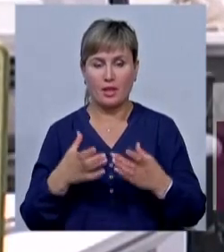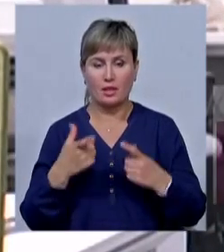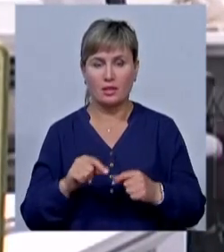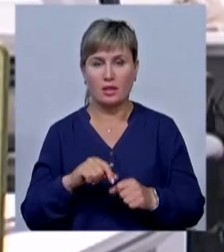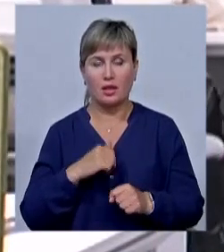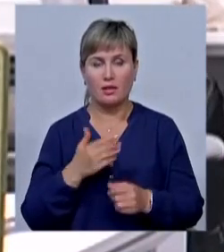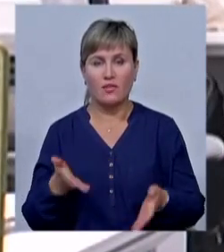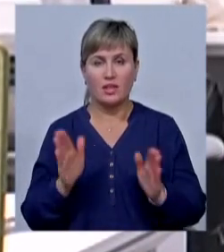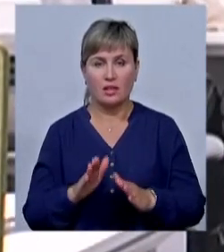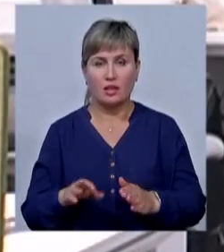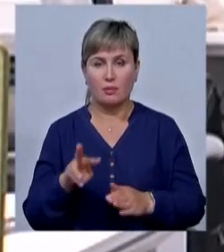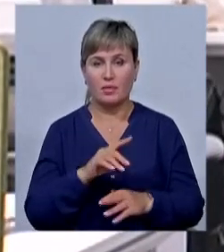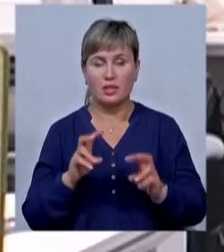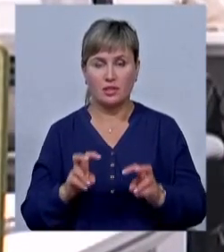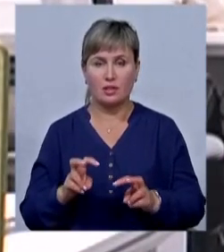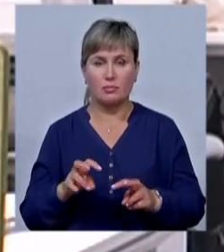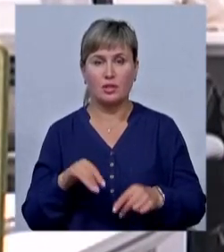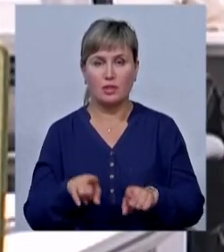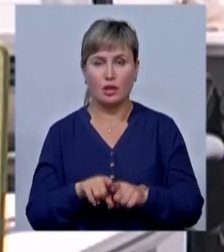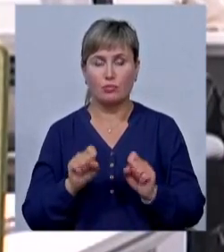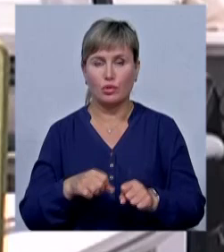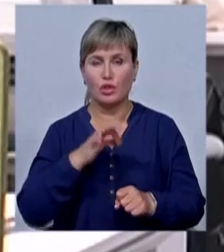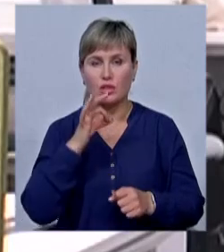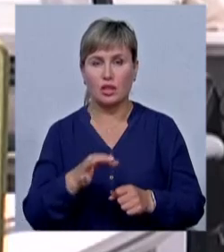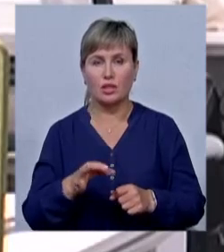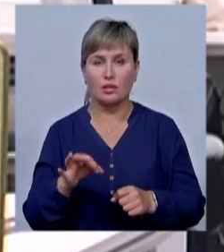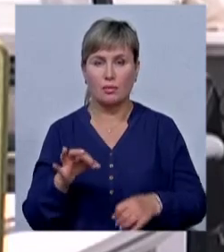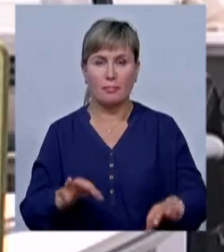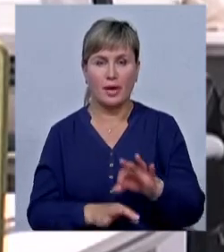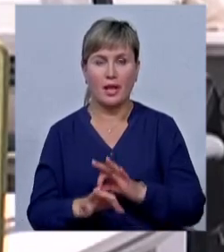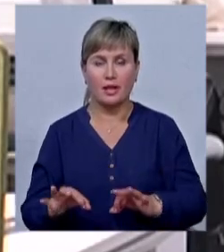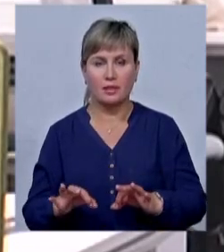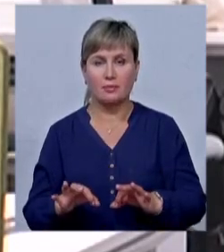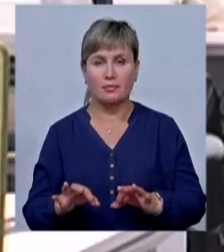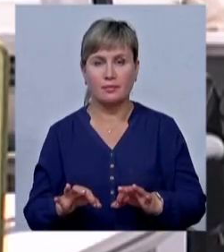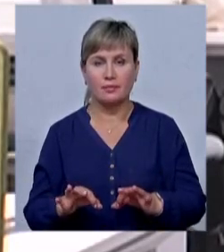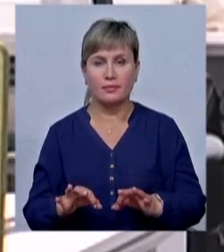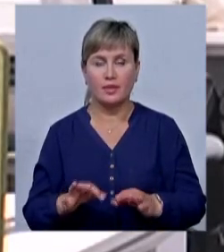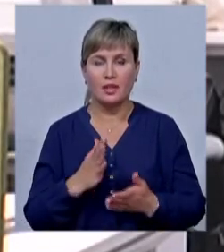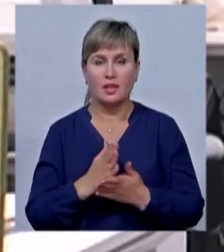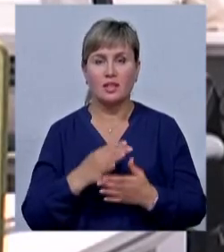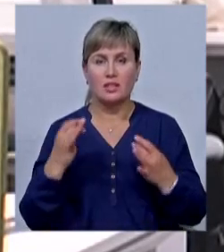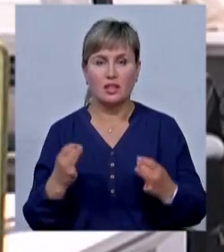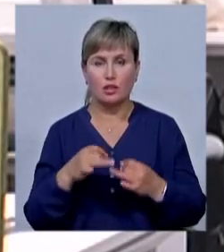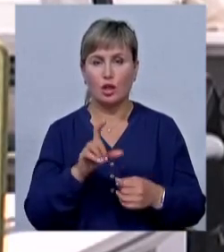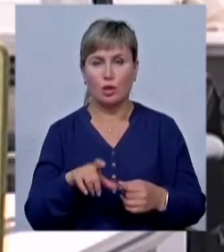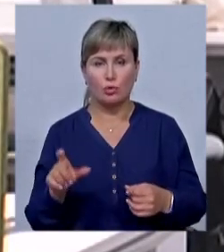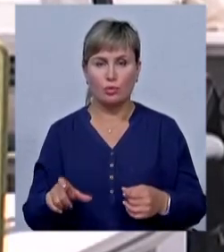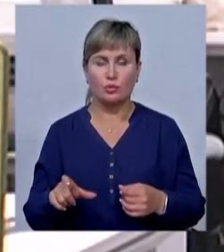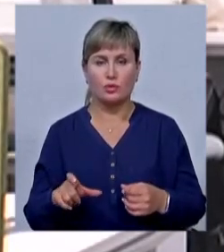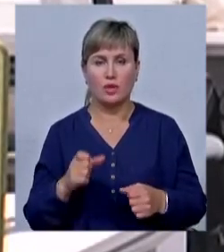мы сидим в Астана-хабе. Здесь то же самое, можно сказать, и по проектам. Есть заинтересованные люди,